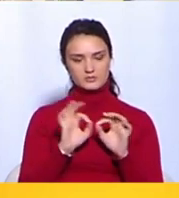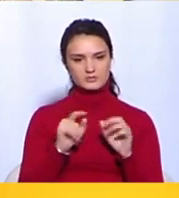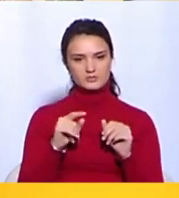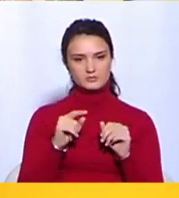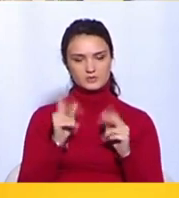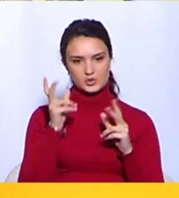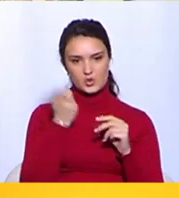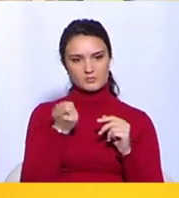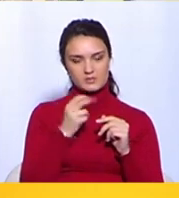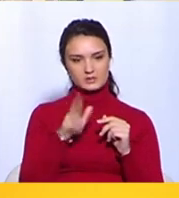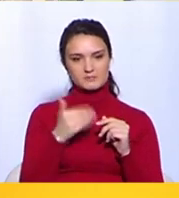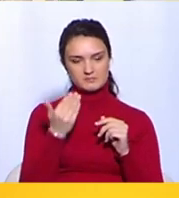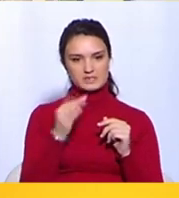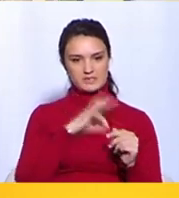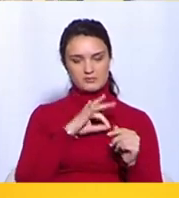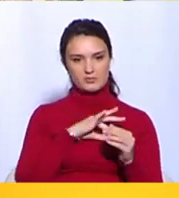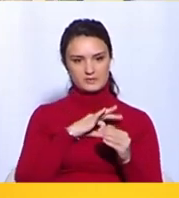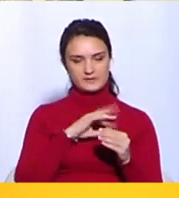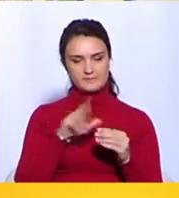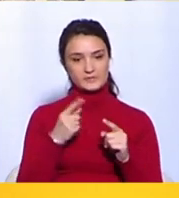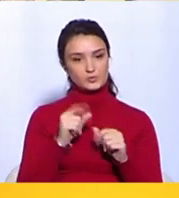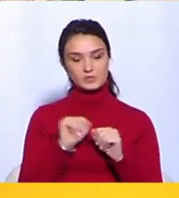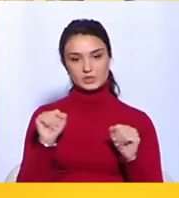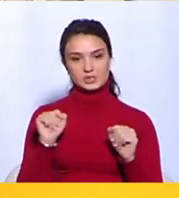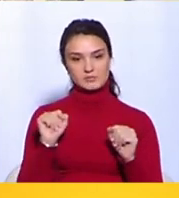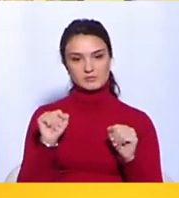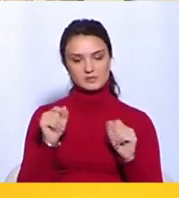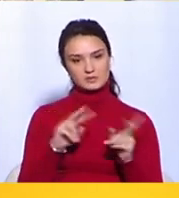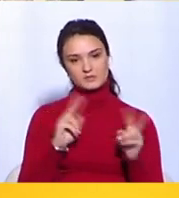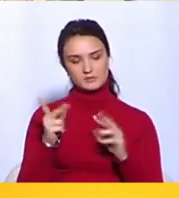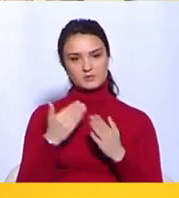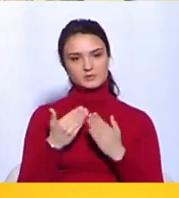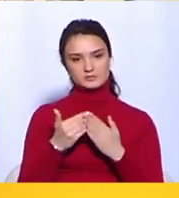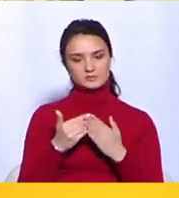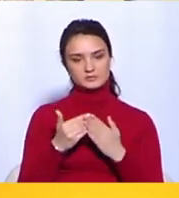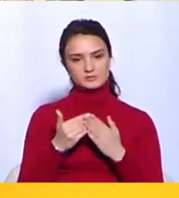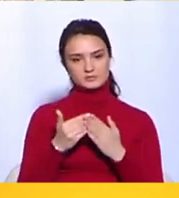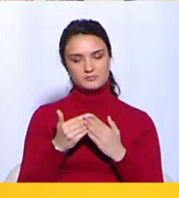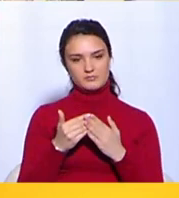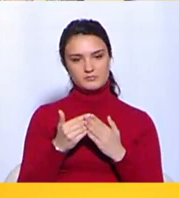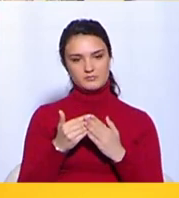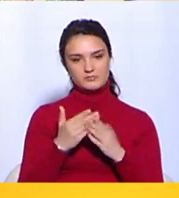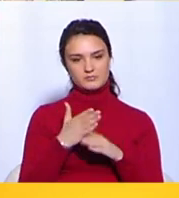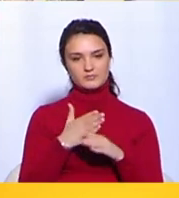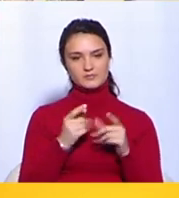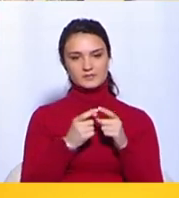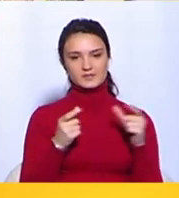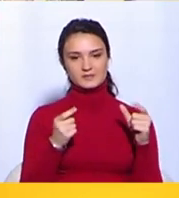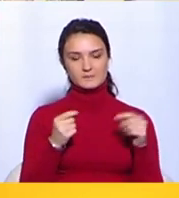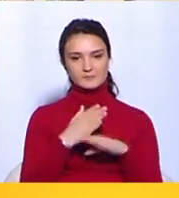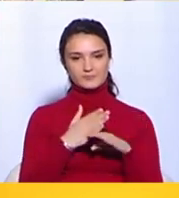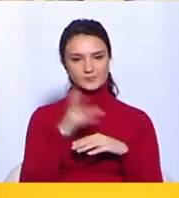გაღვივებულ ხორბალზე და მის სარგებლობაზე და რატომ არ შეიძლება გადავიდეთ მაგალითად ეგრეთ წოდებული ხლებცის, ანუ